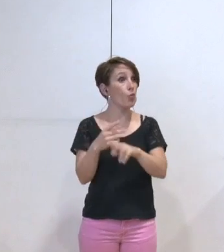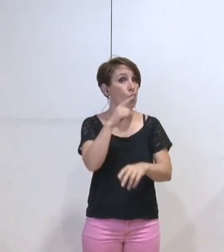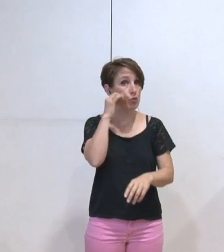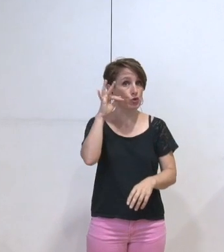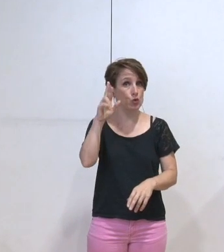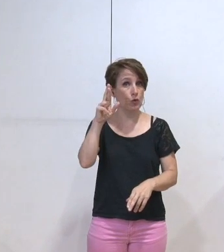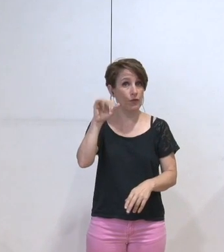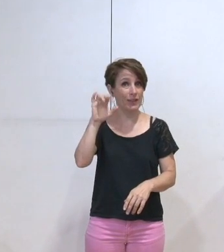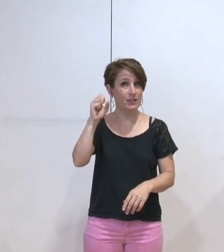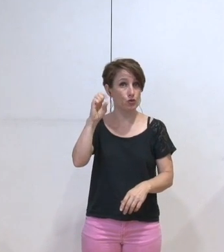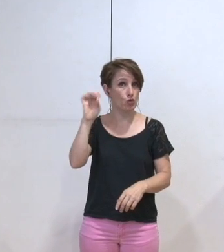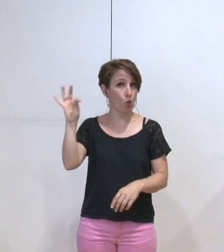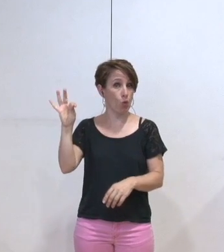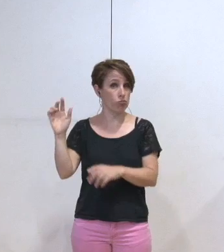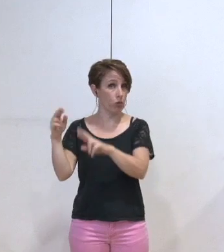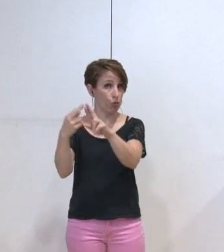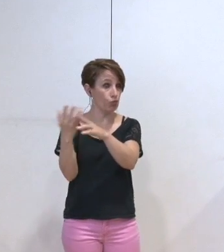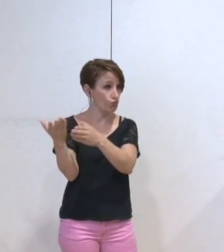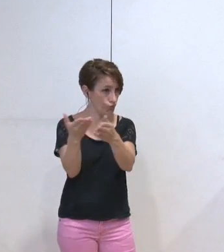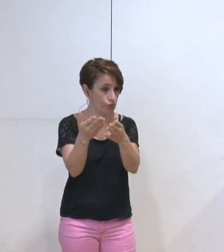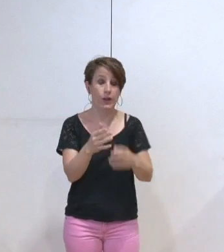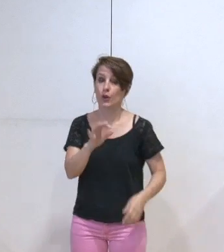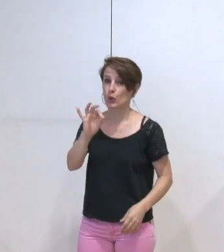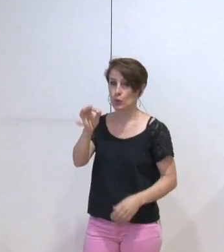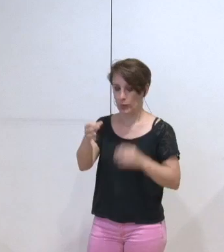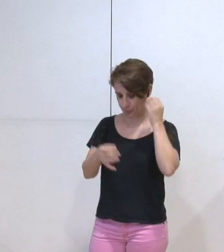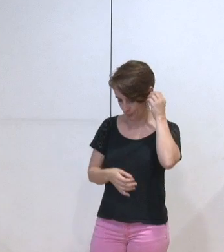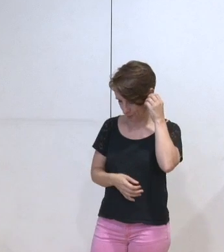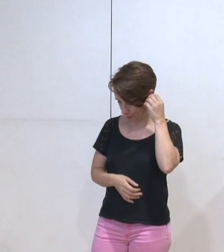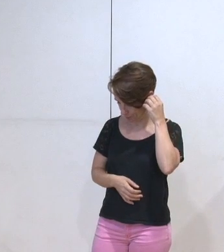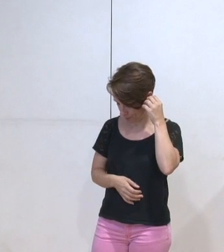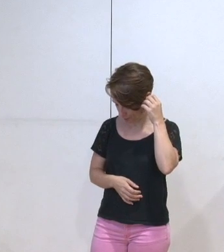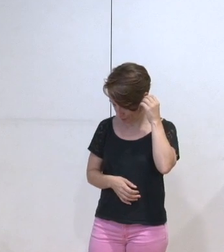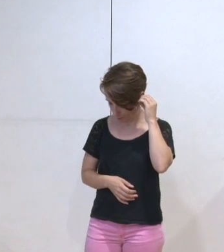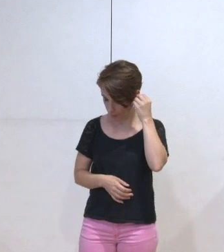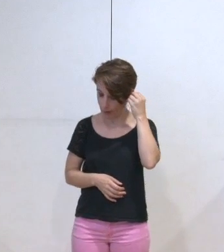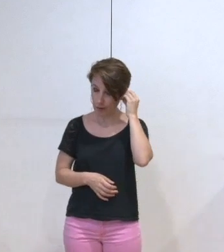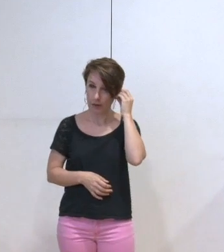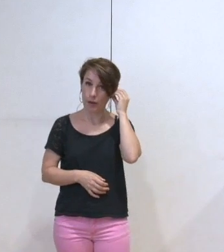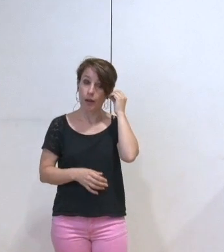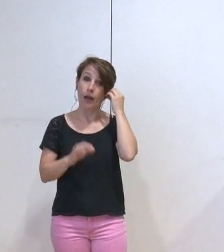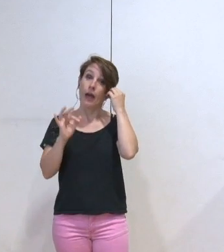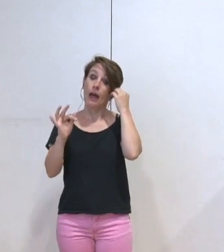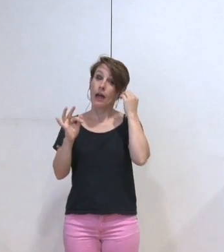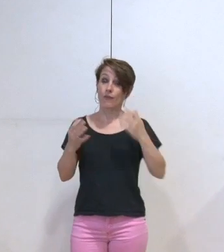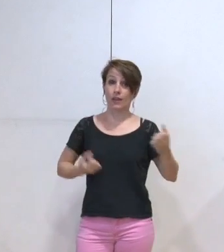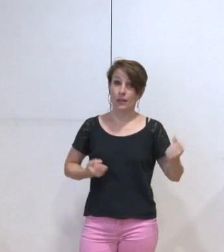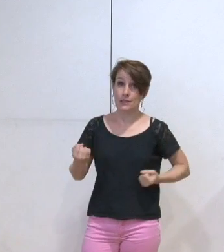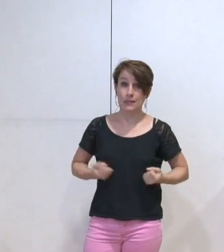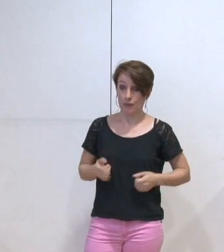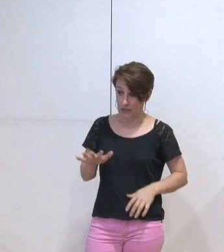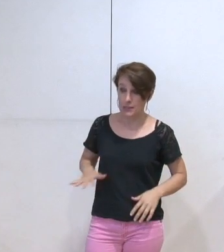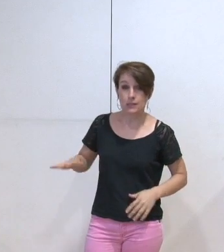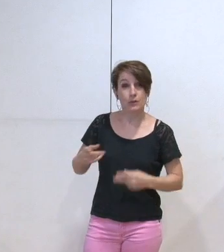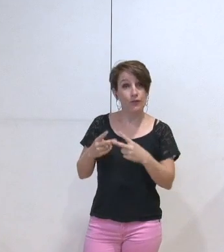donc sur la question de la la compétence des services qui ont été associé vous avez compris dans l'exposé au